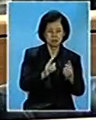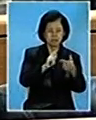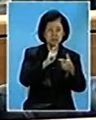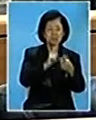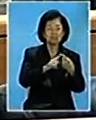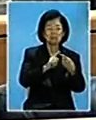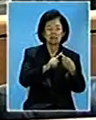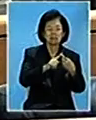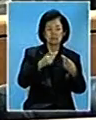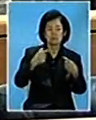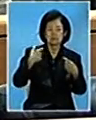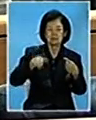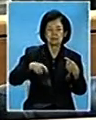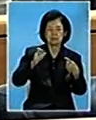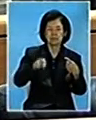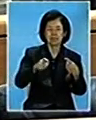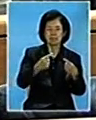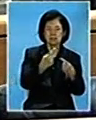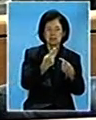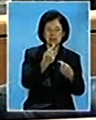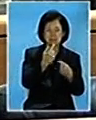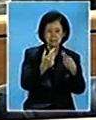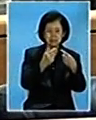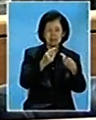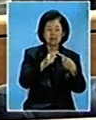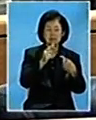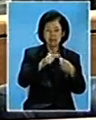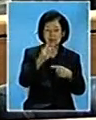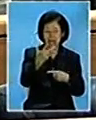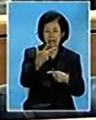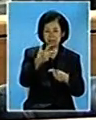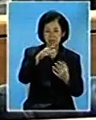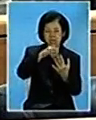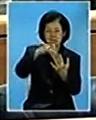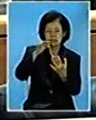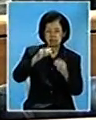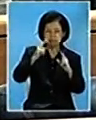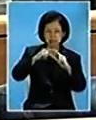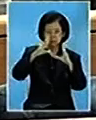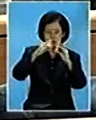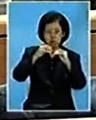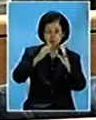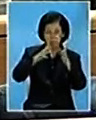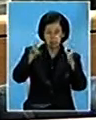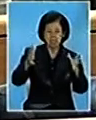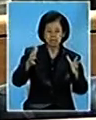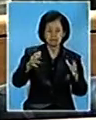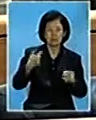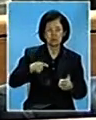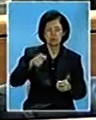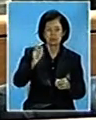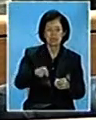ากผู้ศึกษาสันติกานั้นต้องคัดมาจากที่ประชุมใหญ่และโดยเฉพาะอย่างยิ่งผู้ศึกษาของไทยเนี่